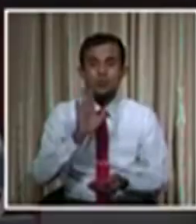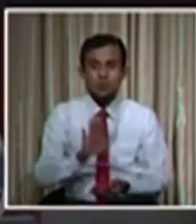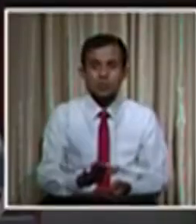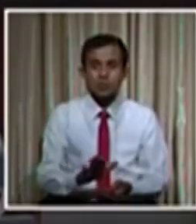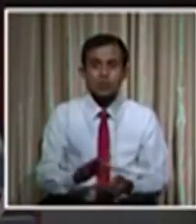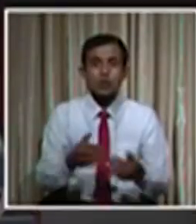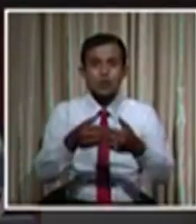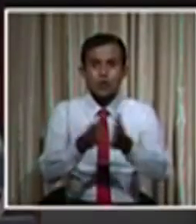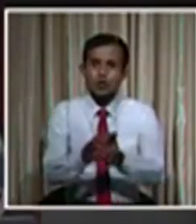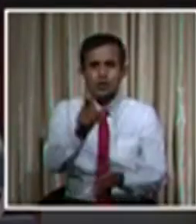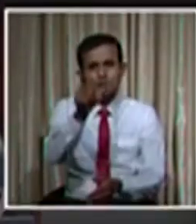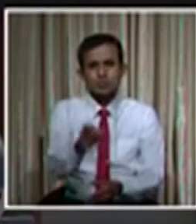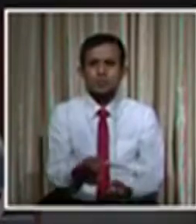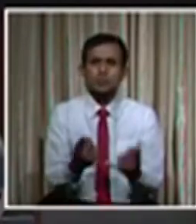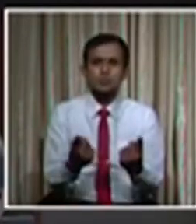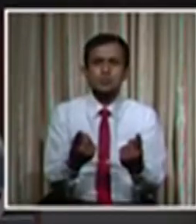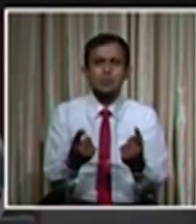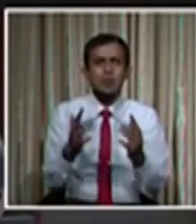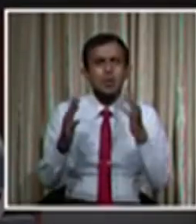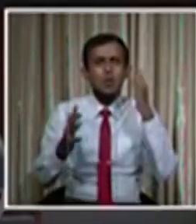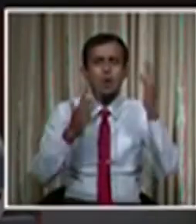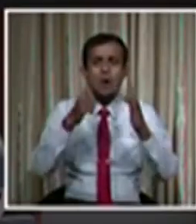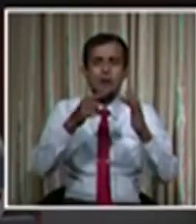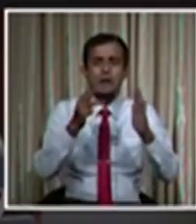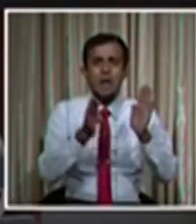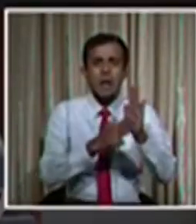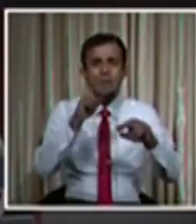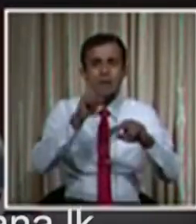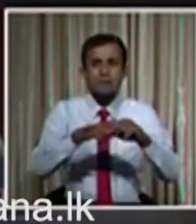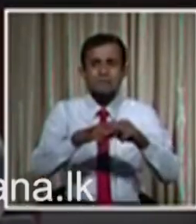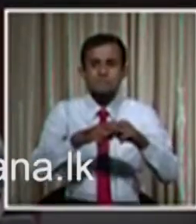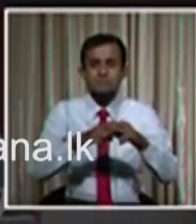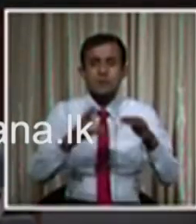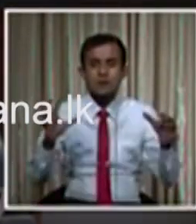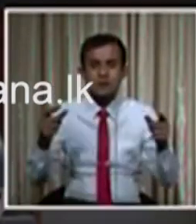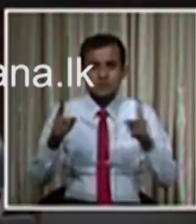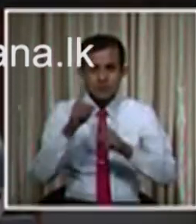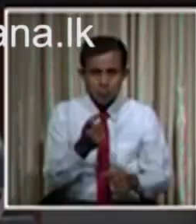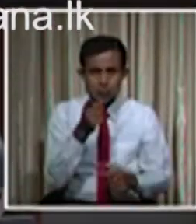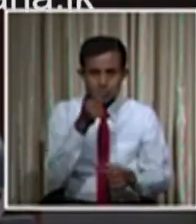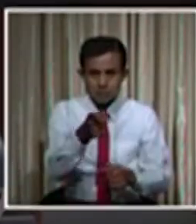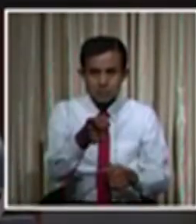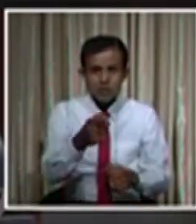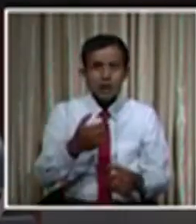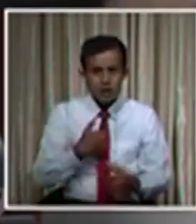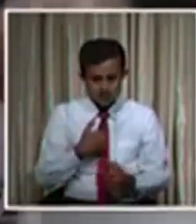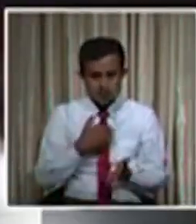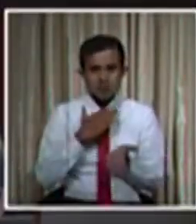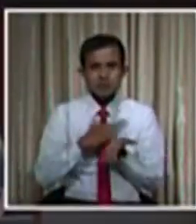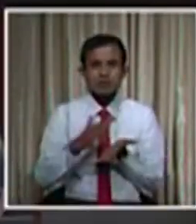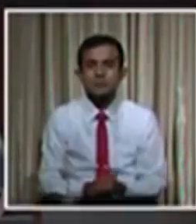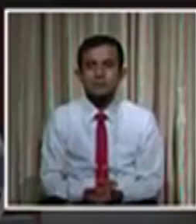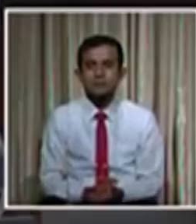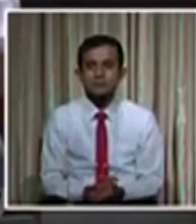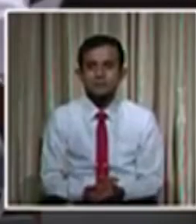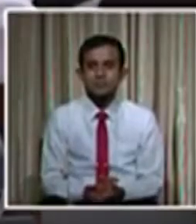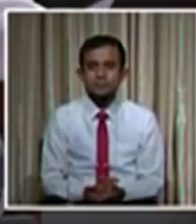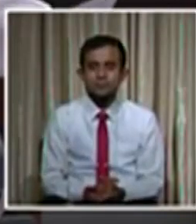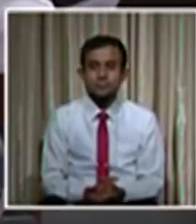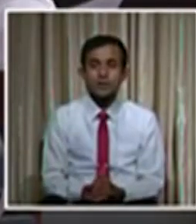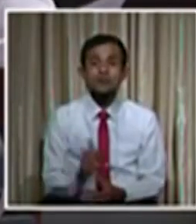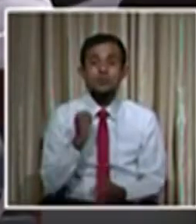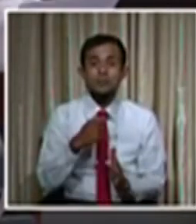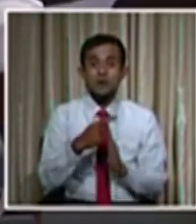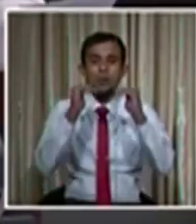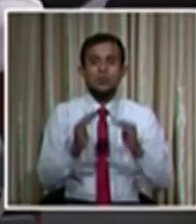කරන්නේ. ඔබතුමන්ලාට අවශ්‍ය නම් ජාත්‍යන්තර මූල්‍ය ආයතන සමඟ සාකච්ඡා කරන්නට අපේ සහයෝගය අපි ලබා දෙන්නට ලෑස්ති. ඒ මොකද මේ